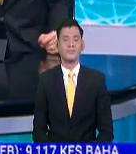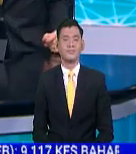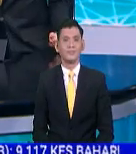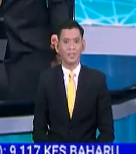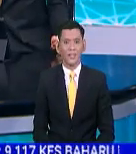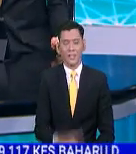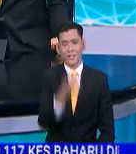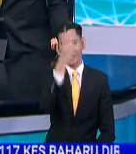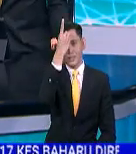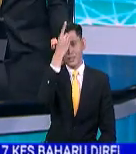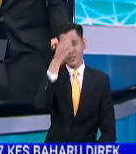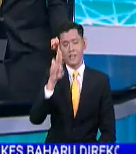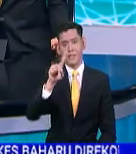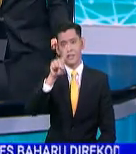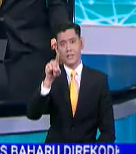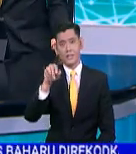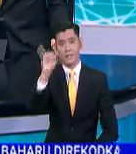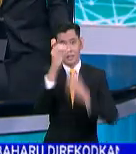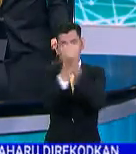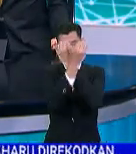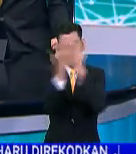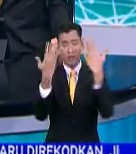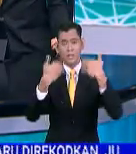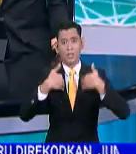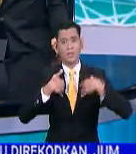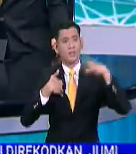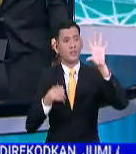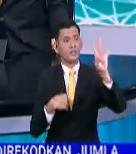Sementara itu, Dato' Dr. Razzy memaklumkan sebanyak